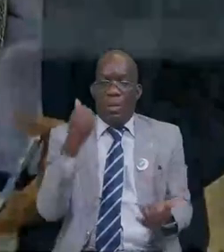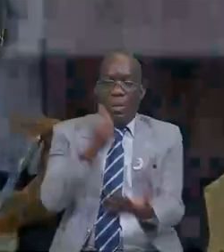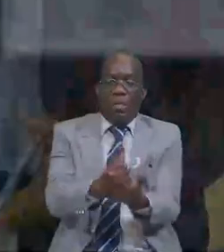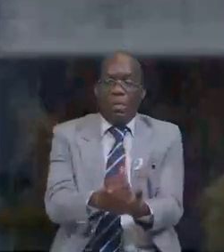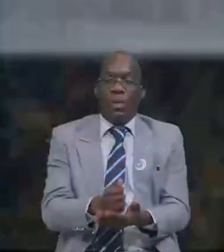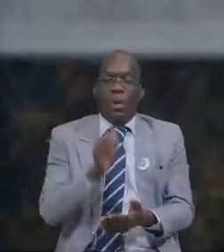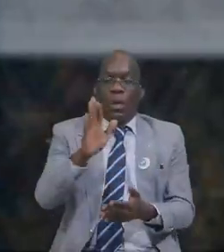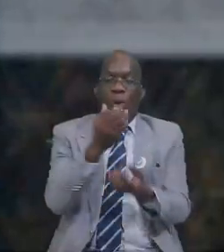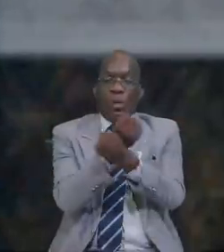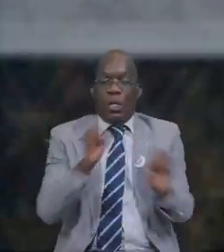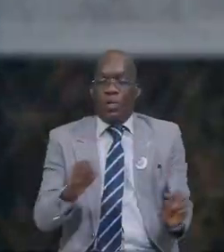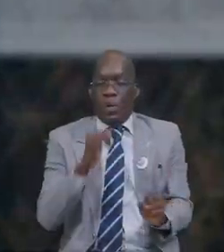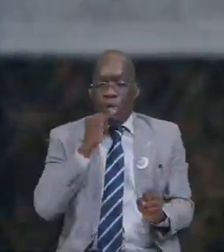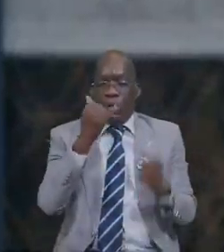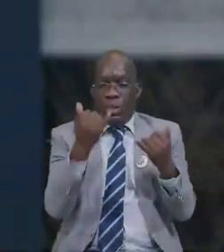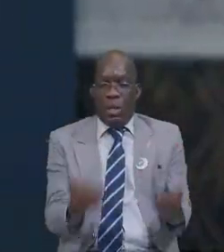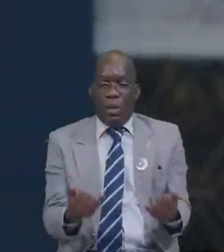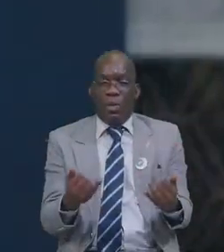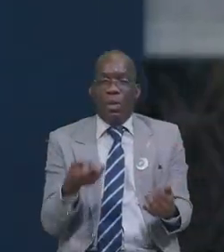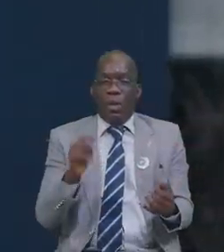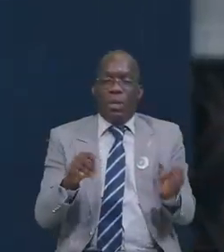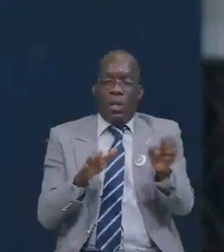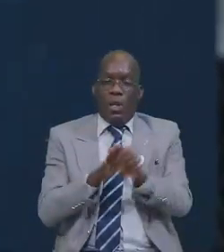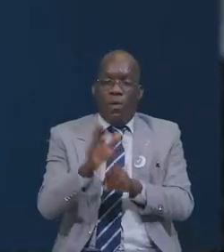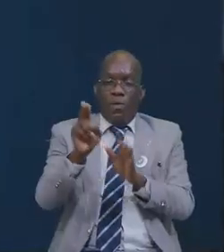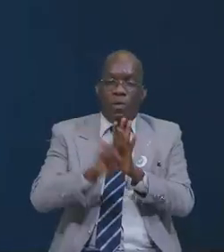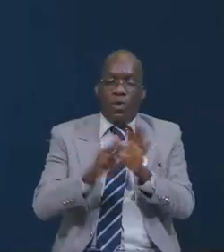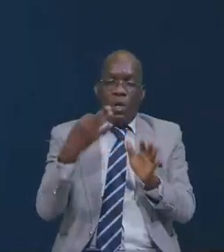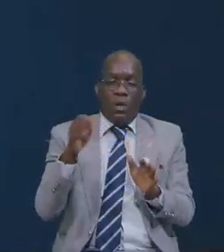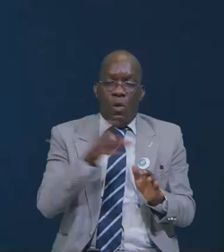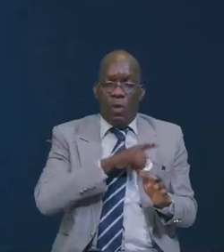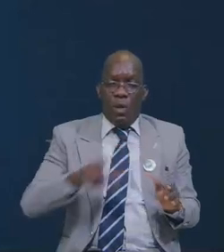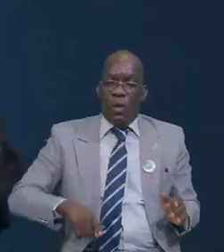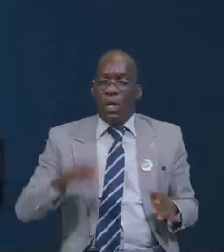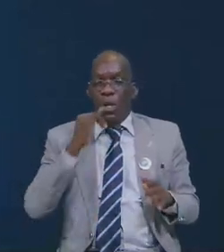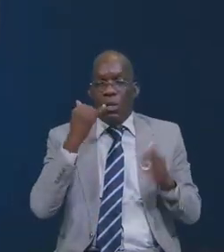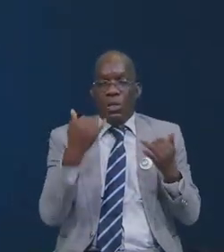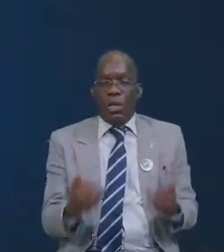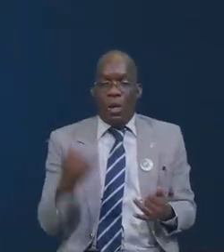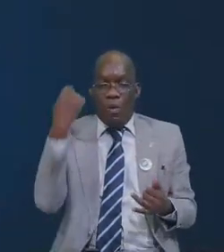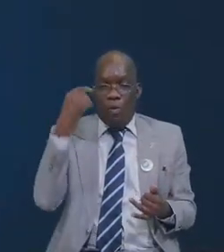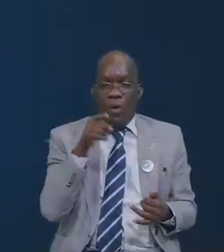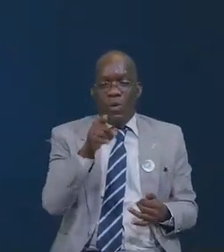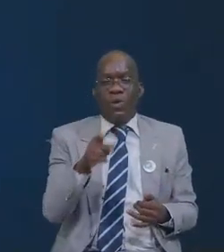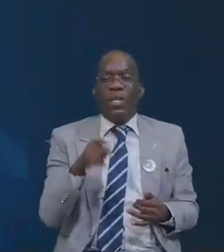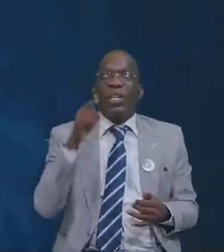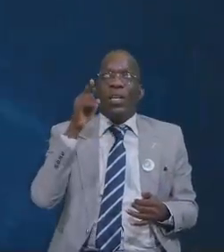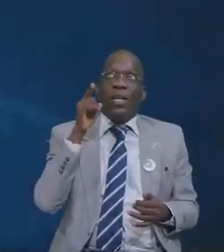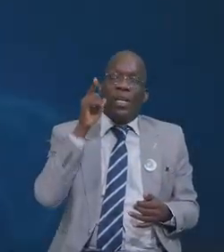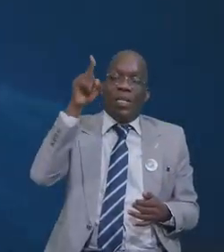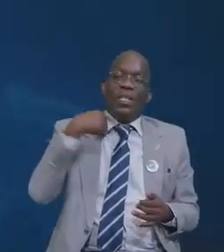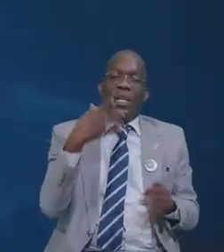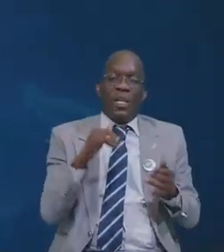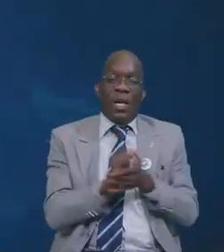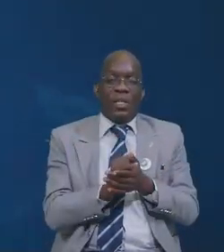maintenant. Ton salut est pour maintenant. La plénitude du Seigneur, c'est pour maintenant, pour toi. Il dit